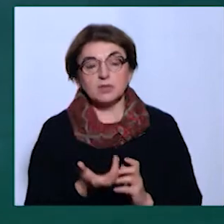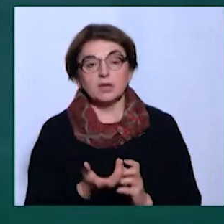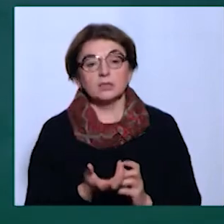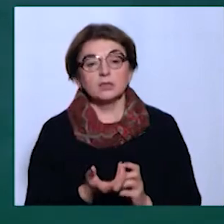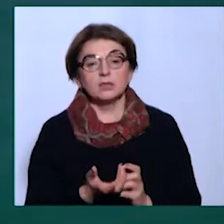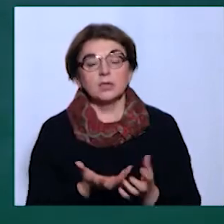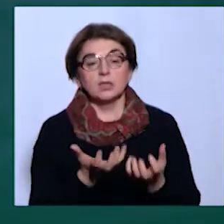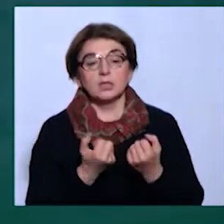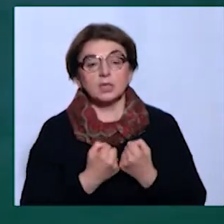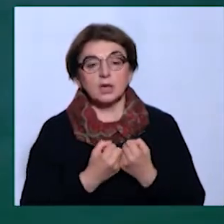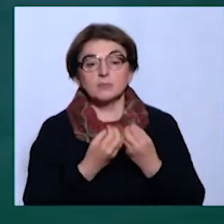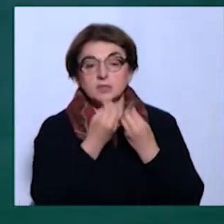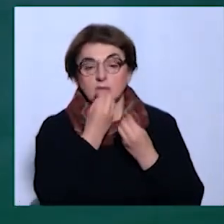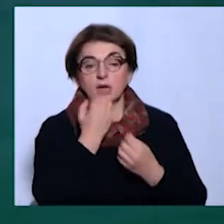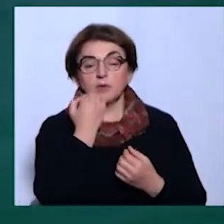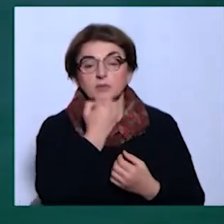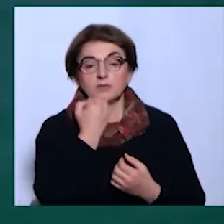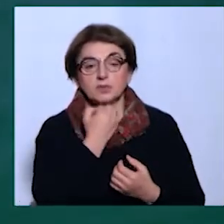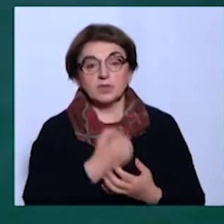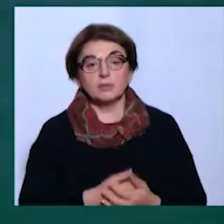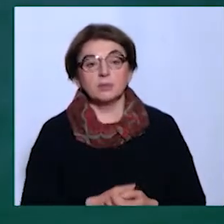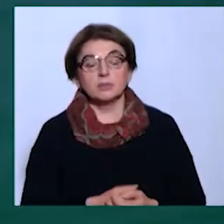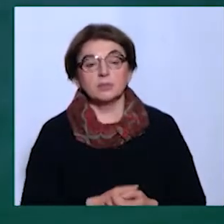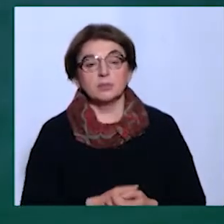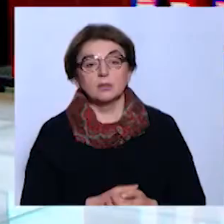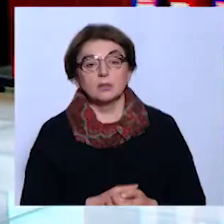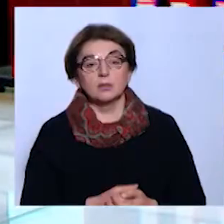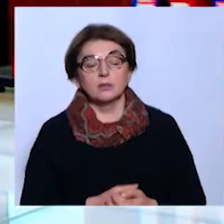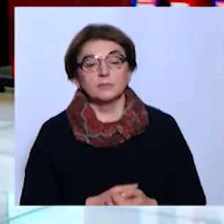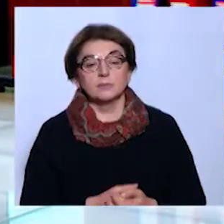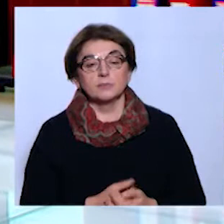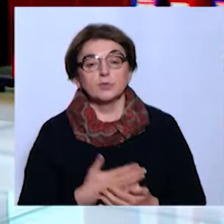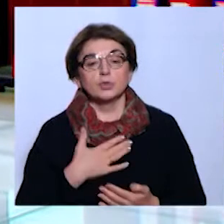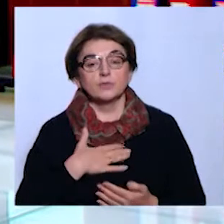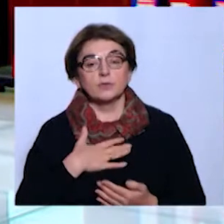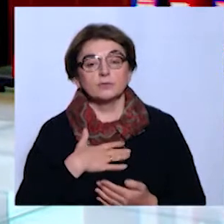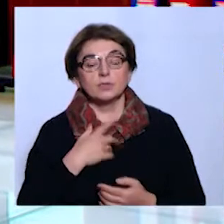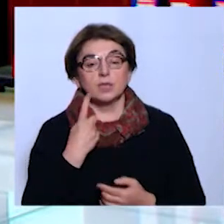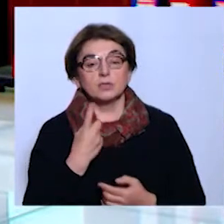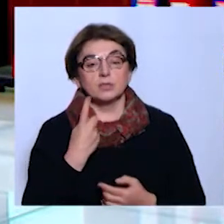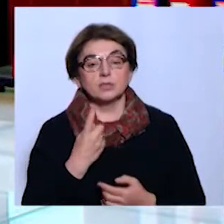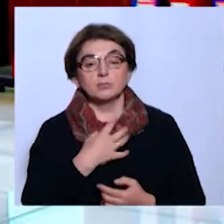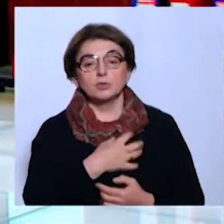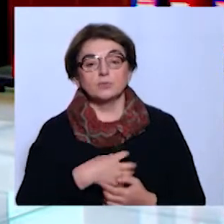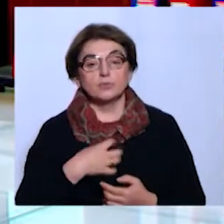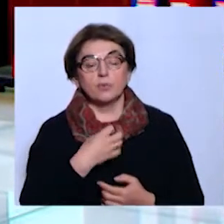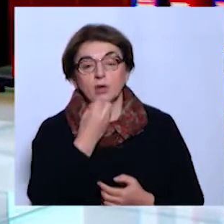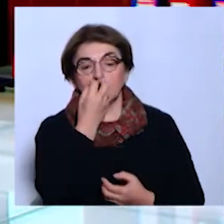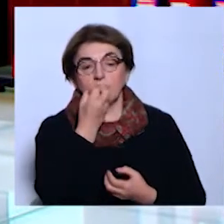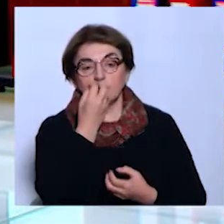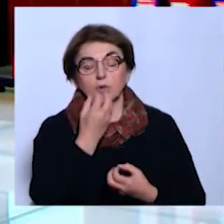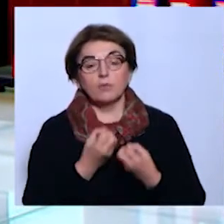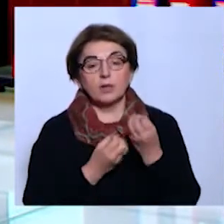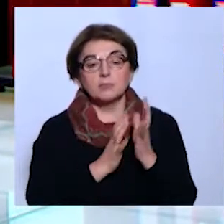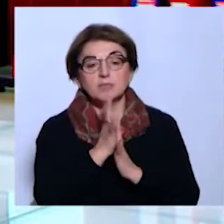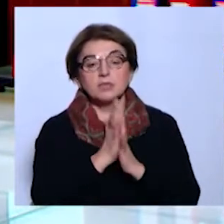მცენარეებისგან იღებს საკვებ ნივთიერებებს, აი ჩვენთვის ერთ-ერთი მნიშვნელოვანი ყვავილოვანი